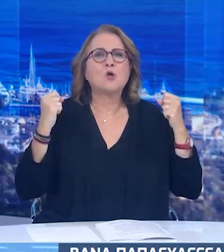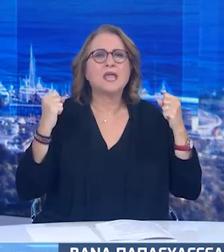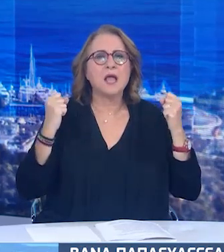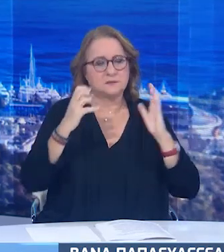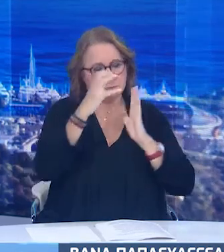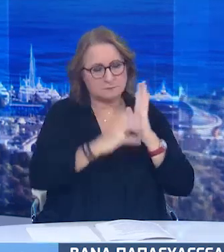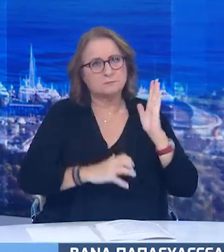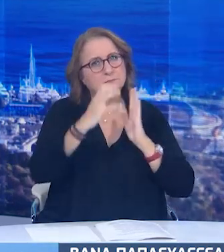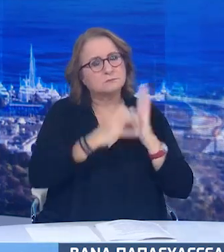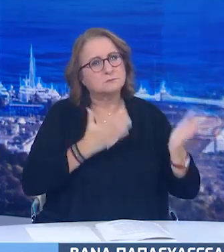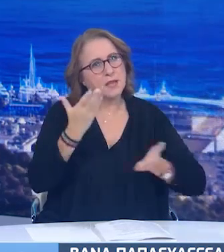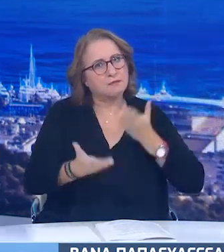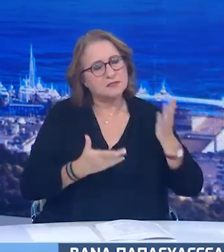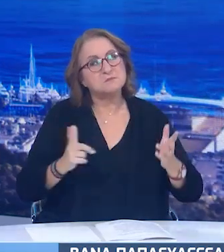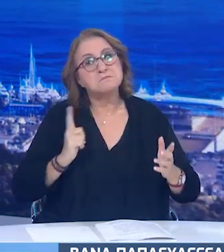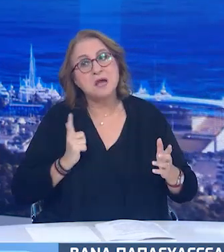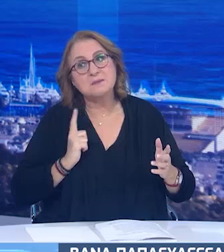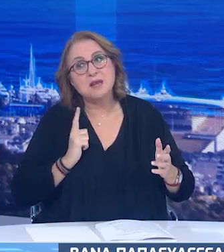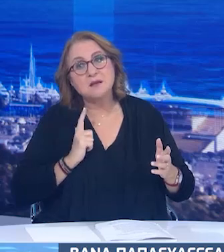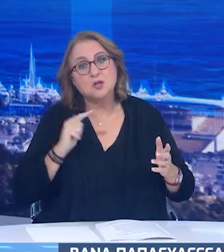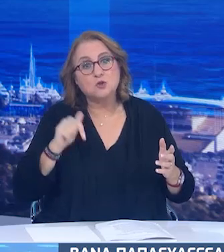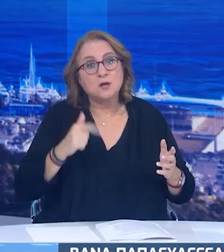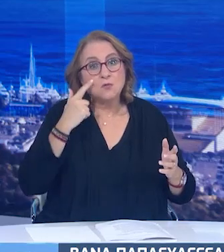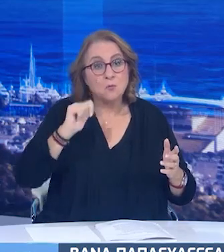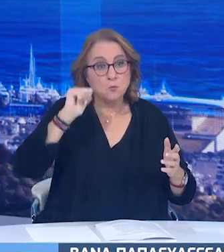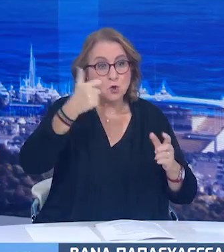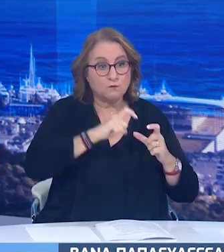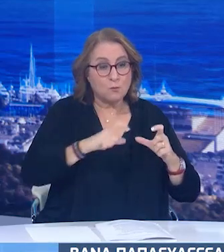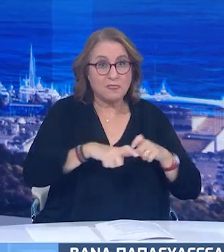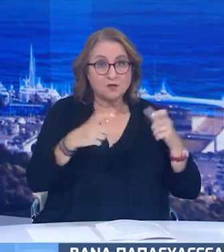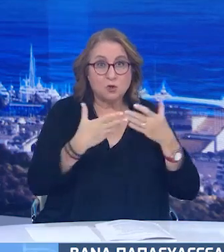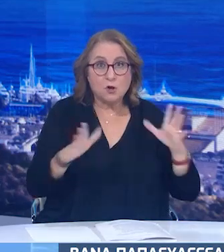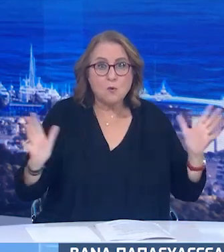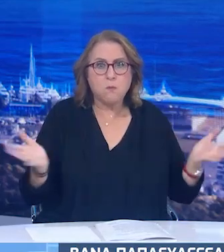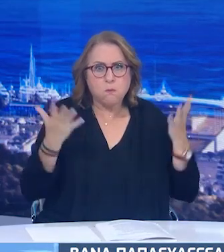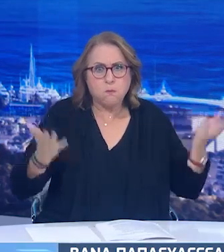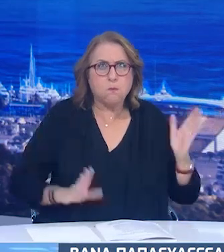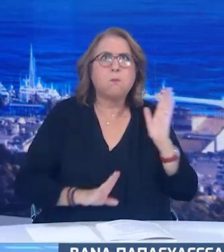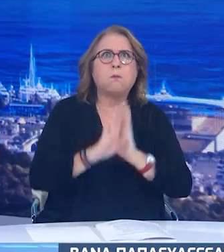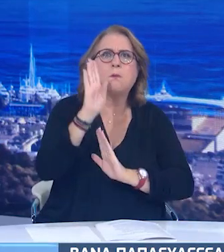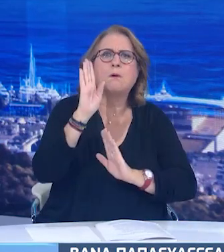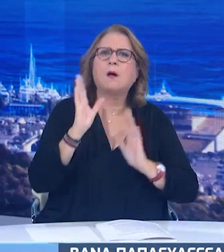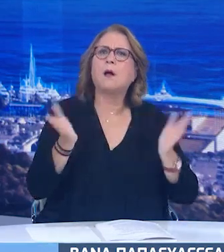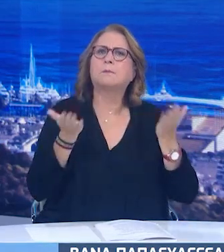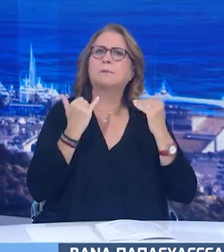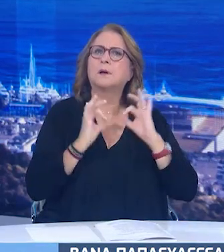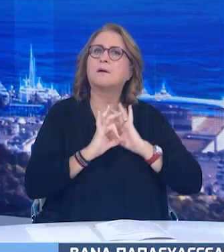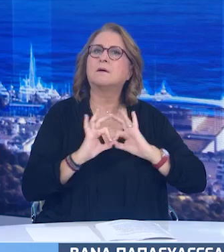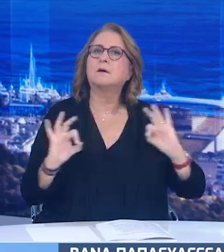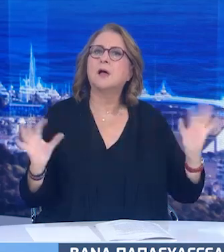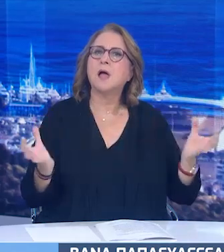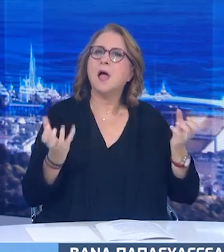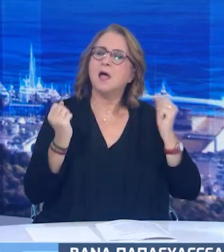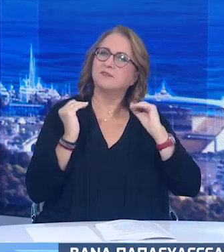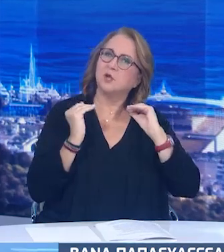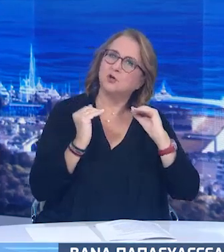εβδομάδα λειτουργίας των σχολείων δεν παρατηρήθηκε σημαντική αύξηση των κρουσμάτων στα παιδιά. Ο συνολικός αριθμός των νέων κρουσμάτων σε παιδιά